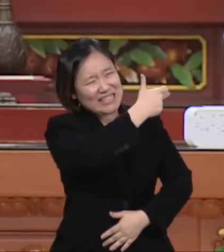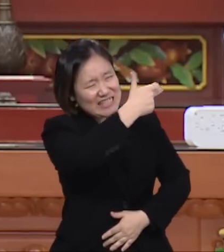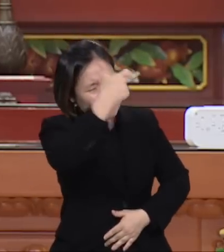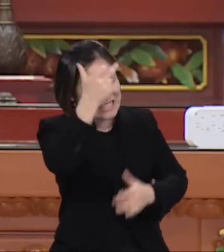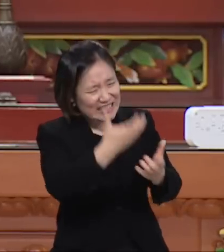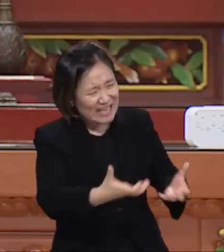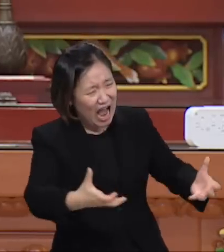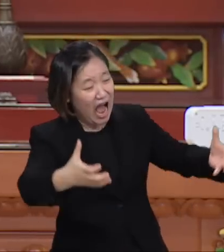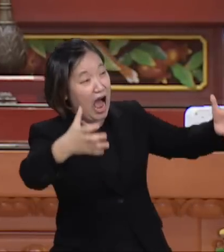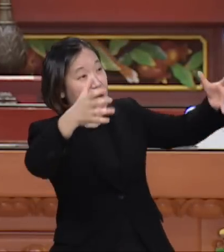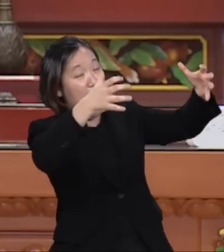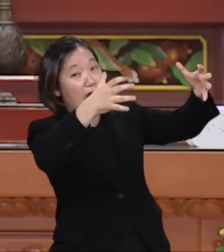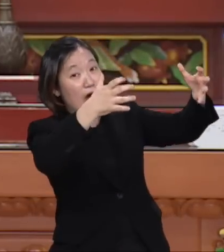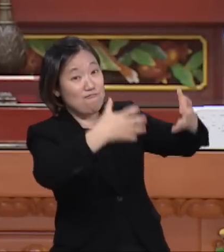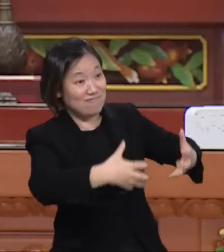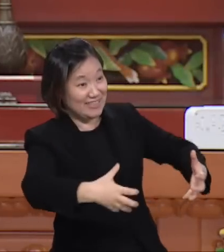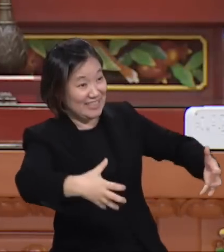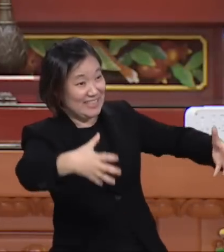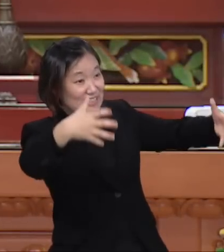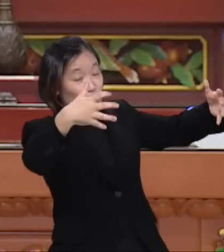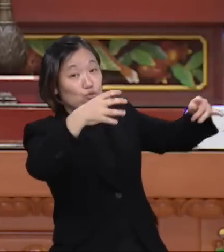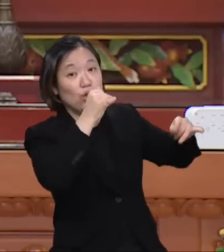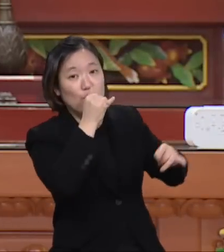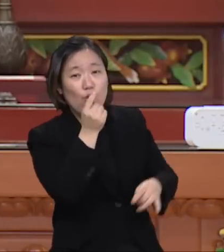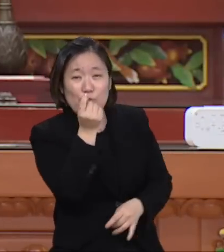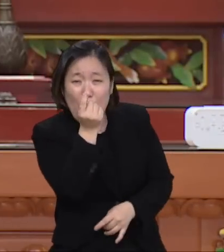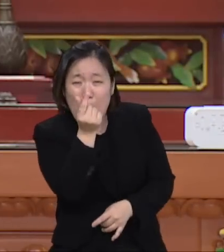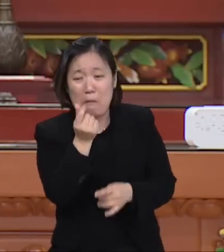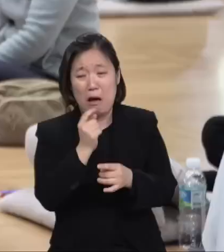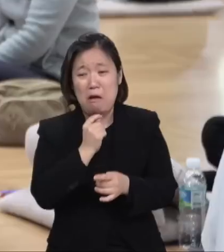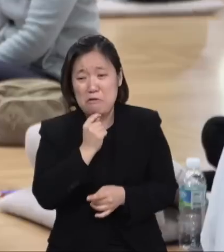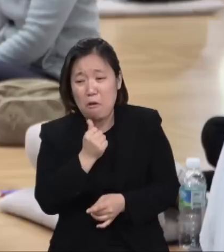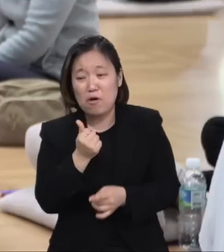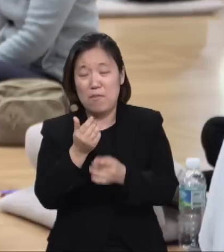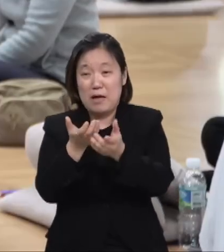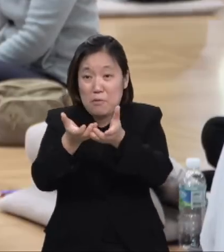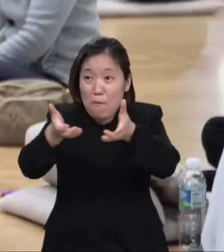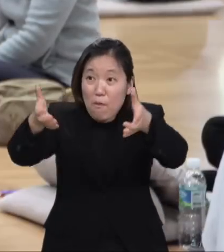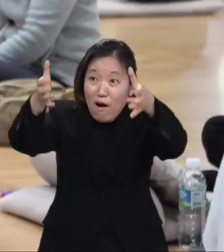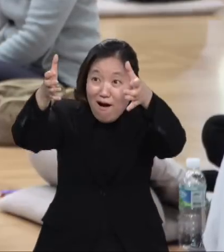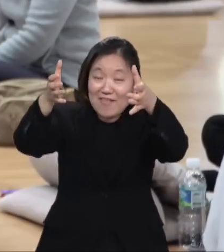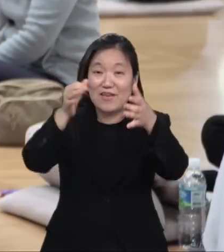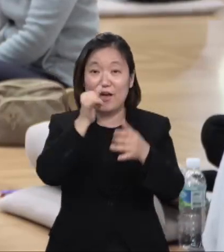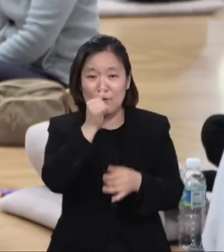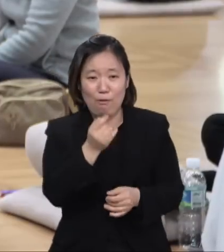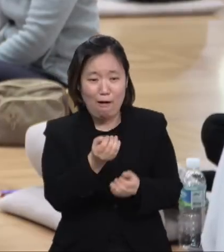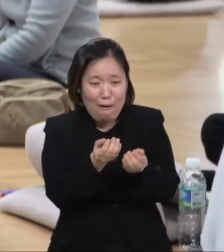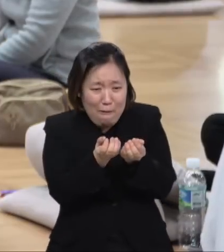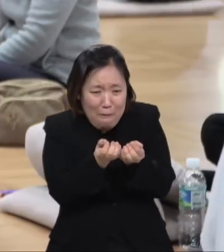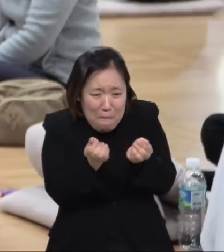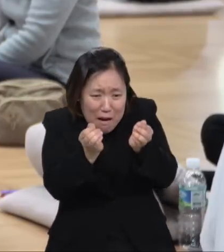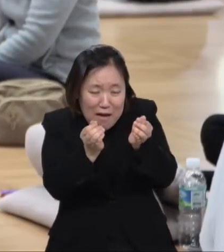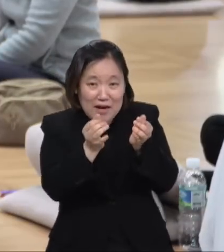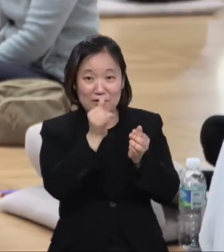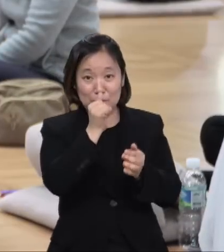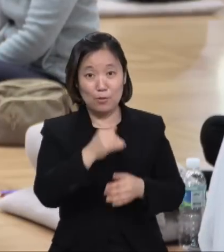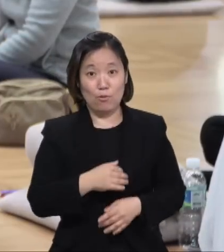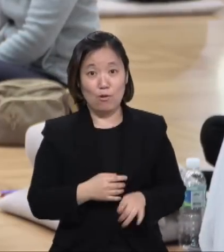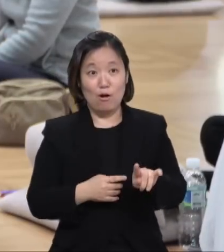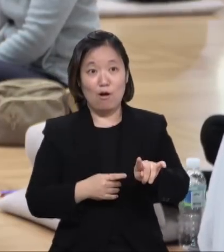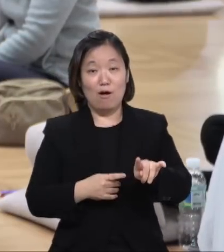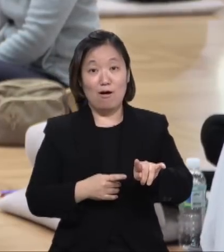있고 조그만 자루도 있고 자루 자루마다 그 크기가 저마다 다